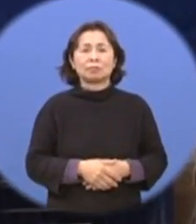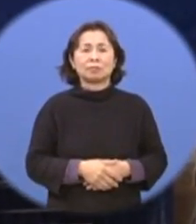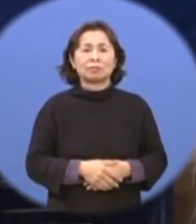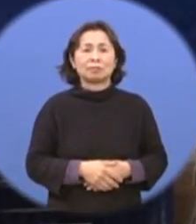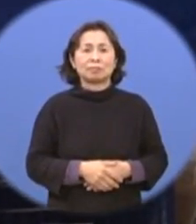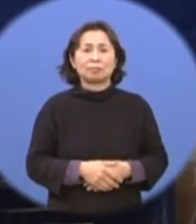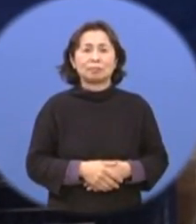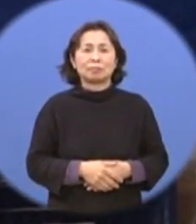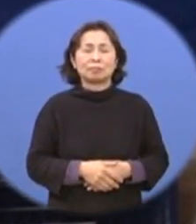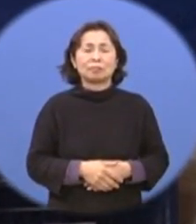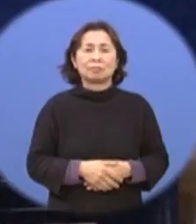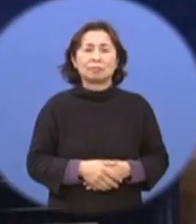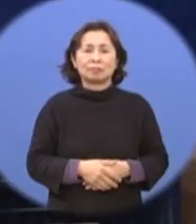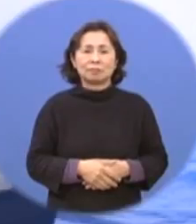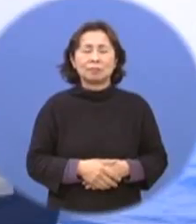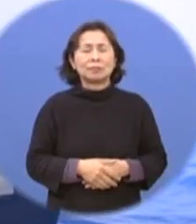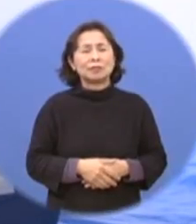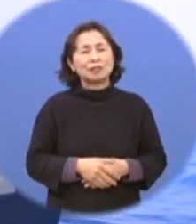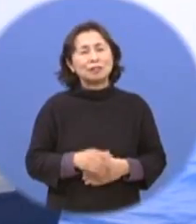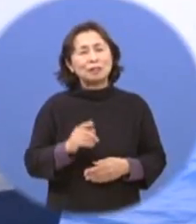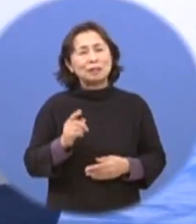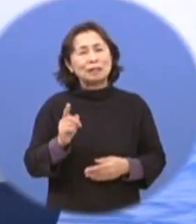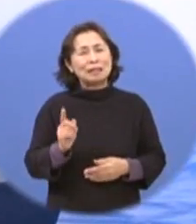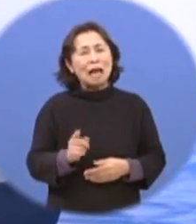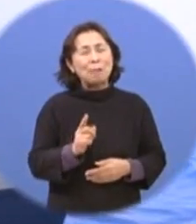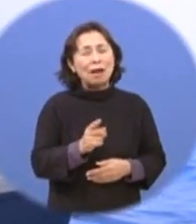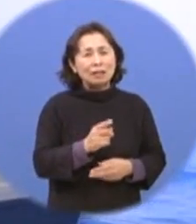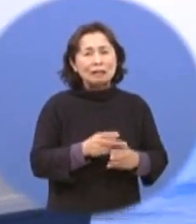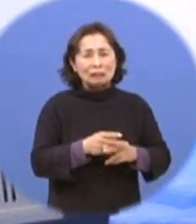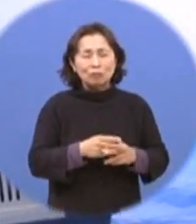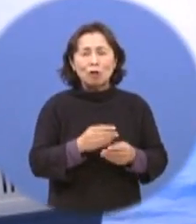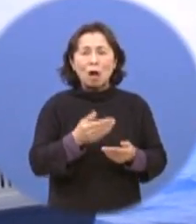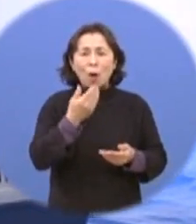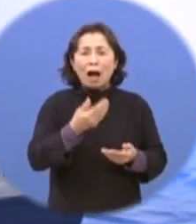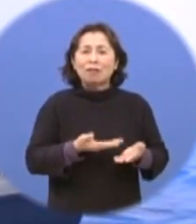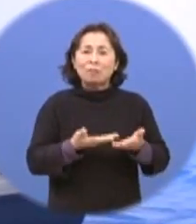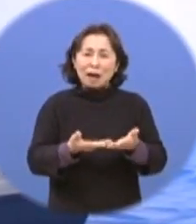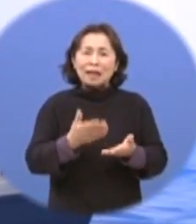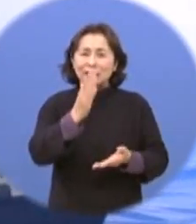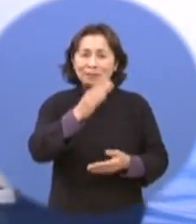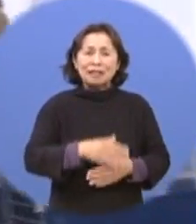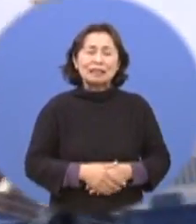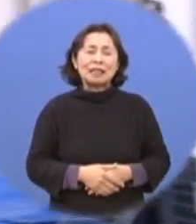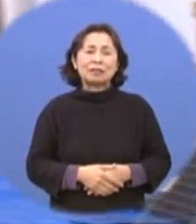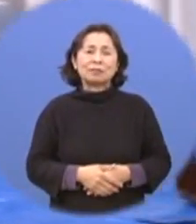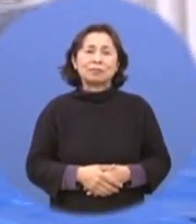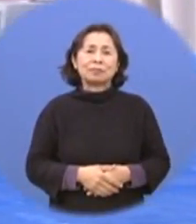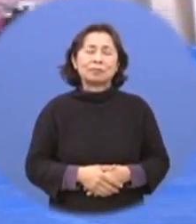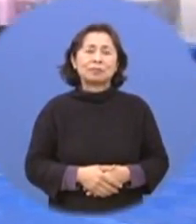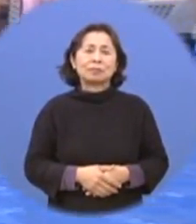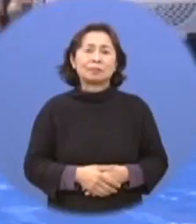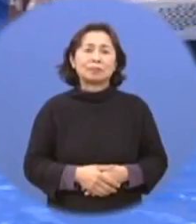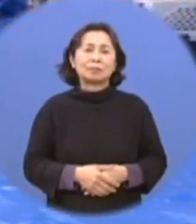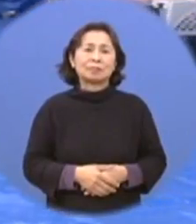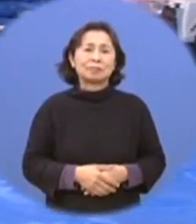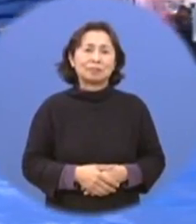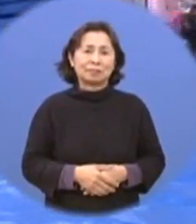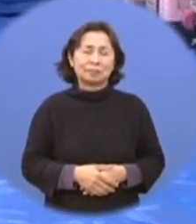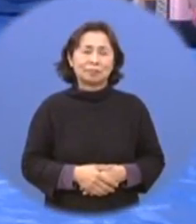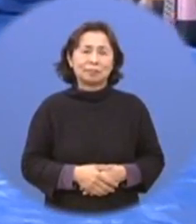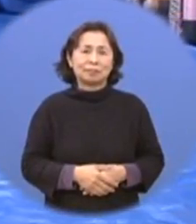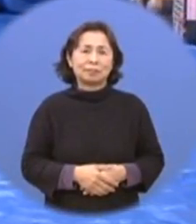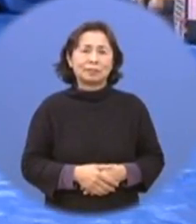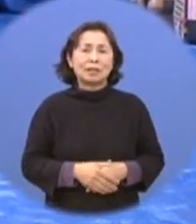お店を開けてみてください今から刑事の奴隷に適した季節